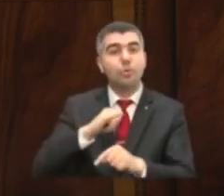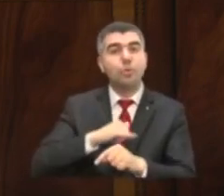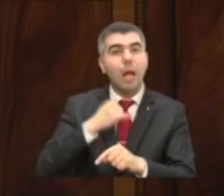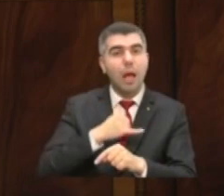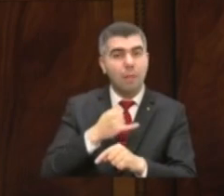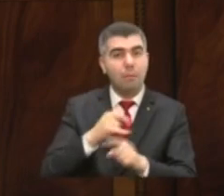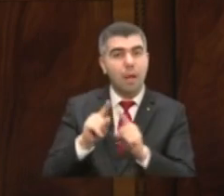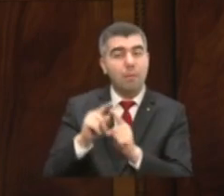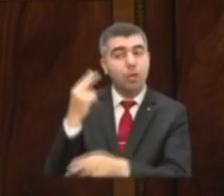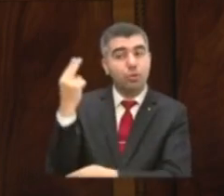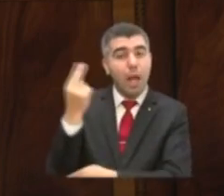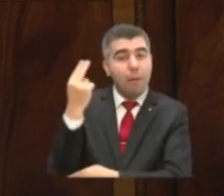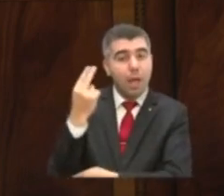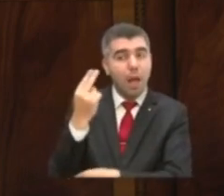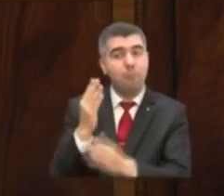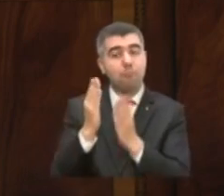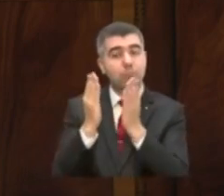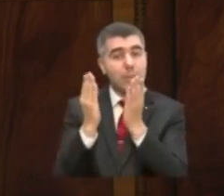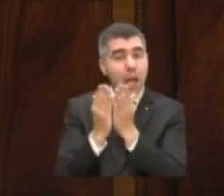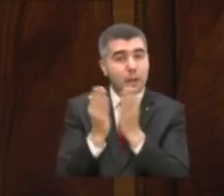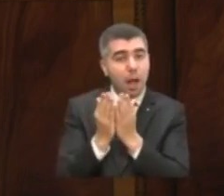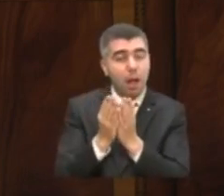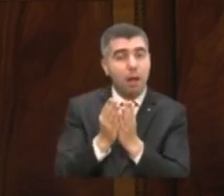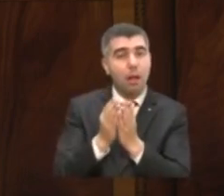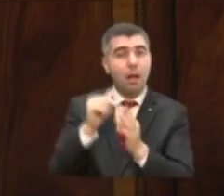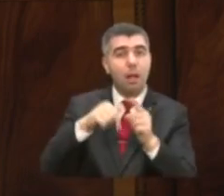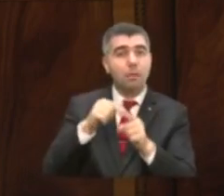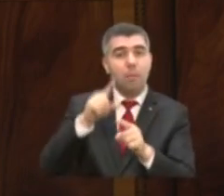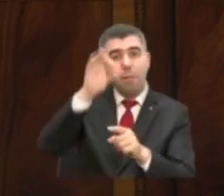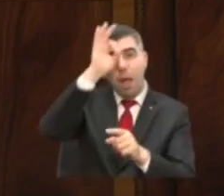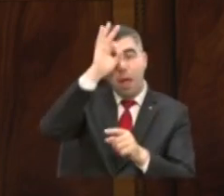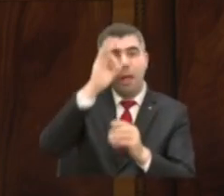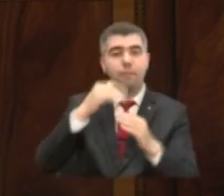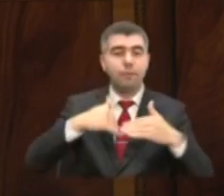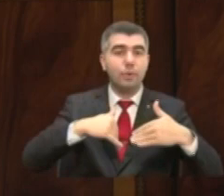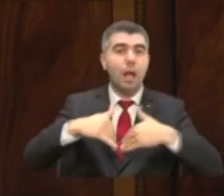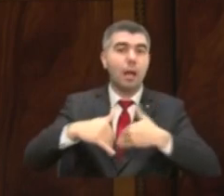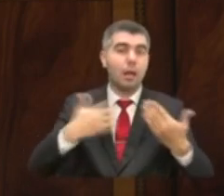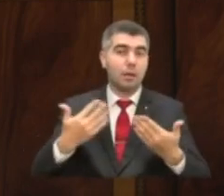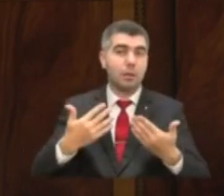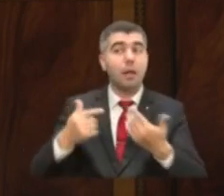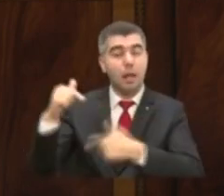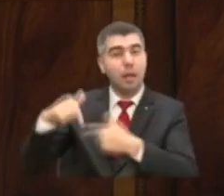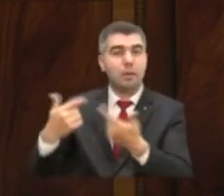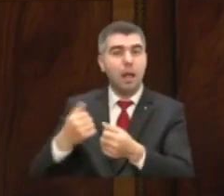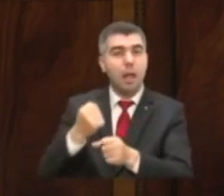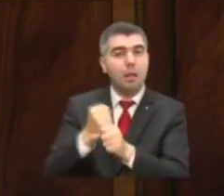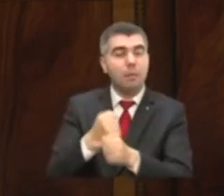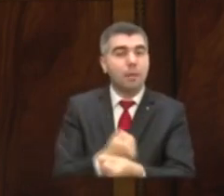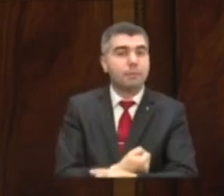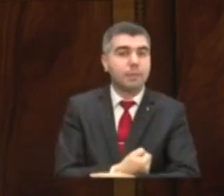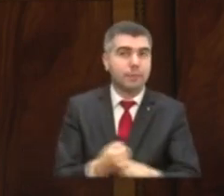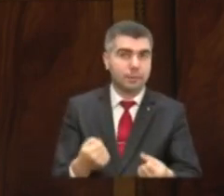هي ما موجوده لا في الجامعه لا في المدرسه لا في التكوين المهني، موجوده في الشارع. واللي عندها احتياجات أكبر واللي هي أكثر